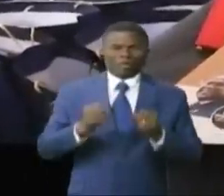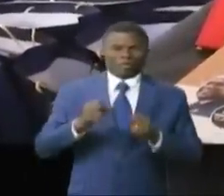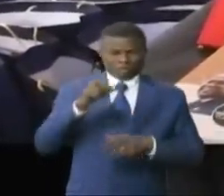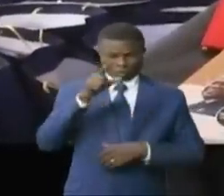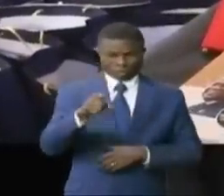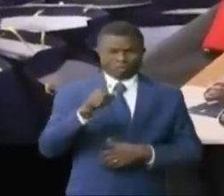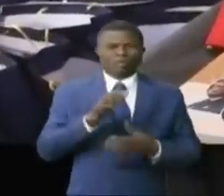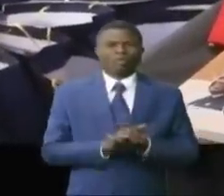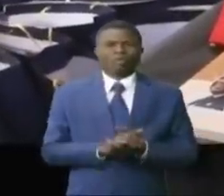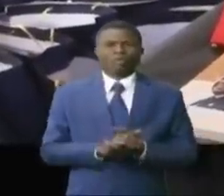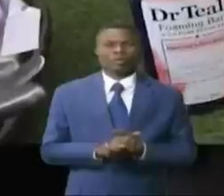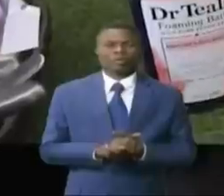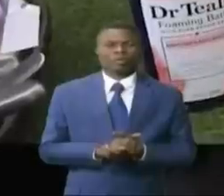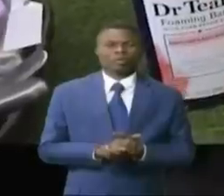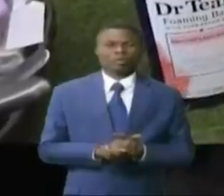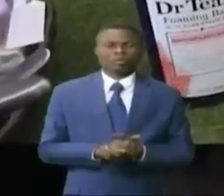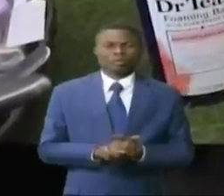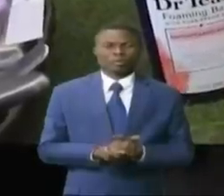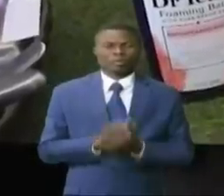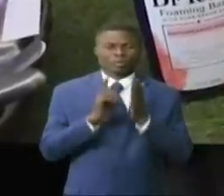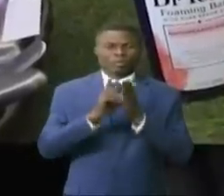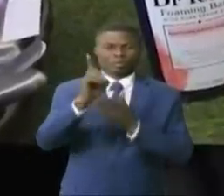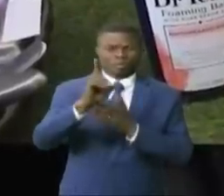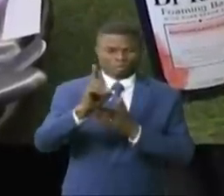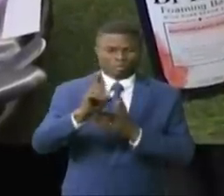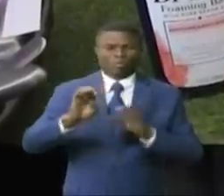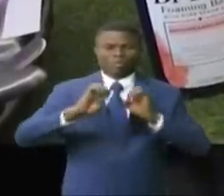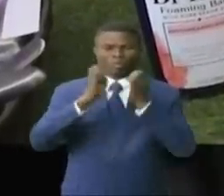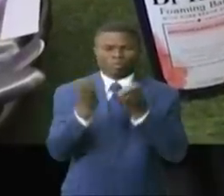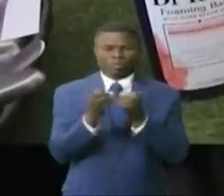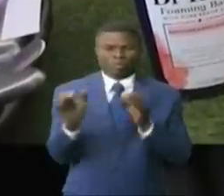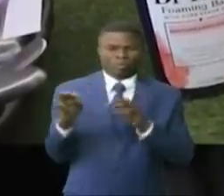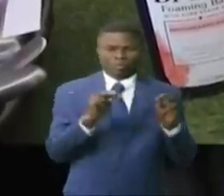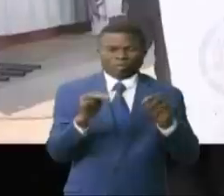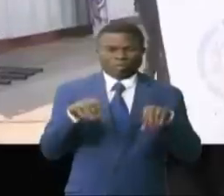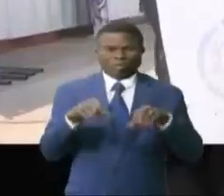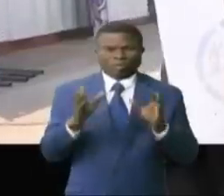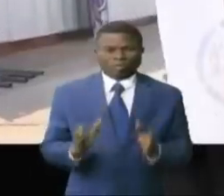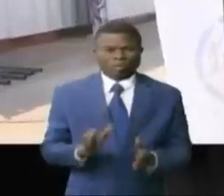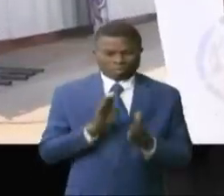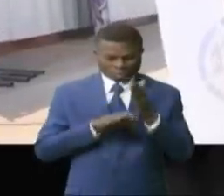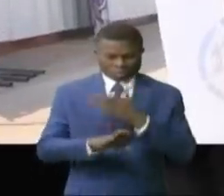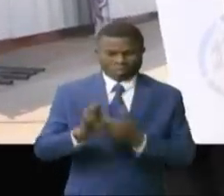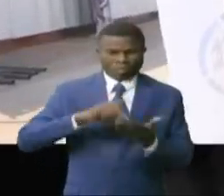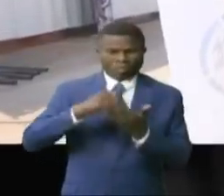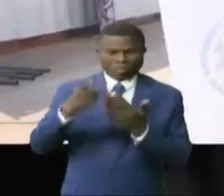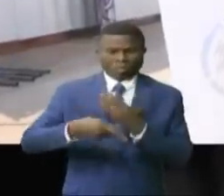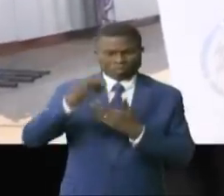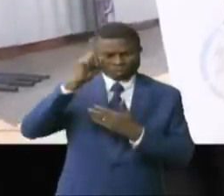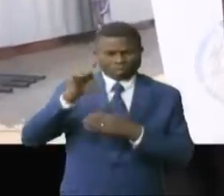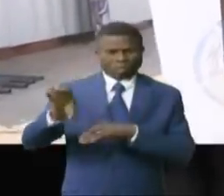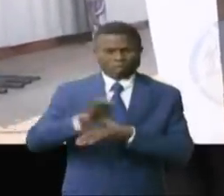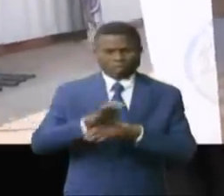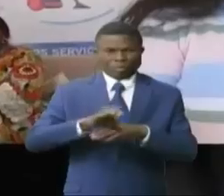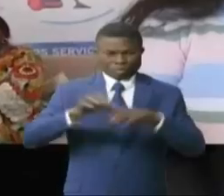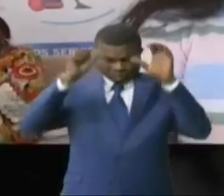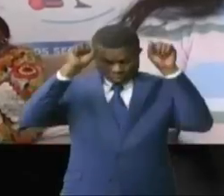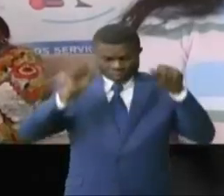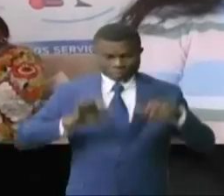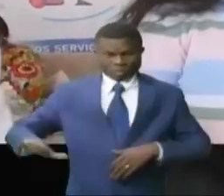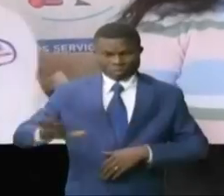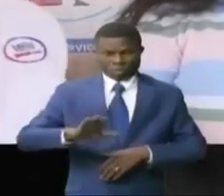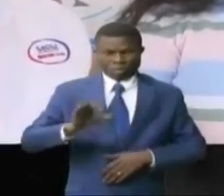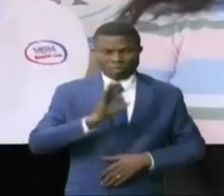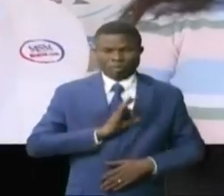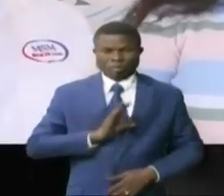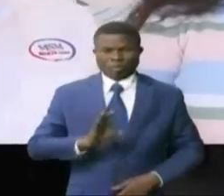a réservé aux gens. L'émergence de la classe moyenne congolaise figure parmi les préoccupations majeures du président de la